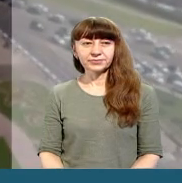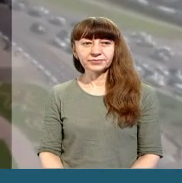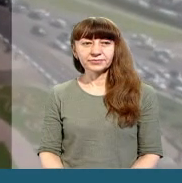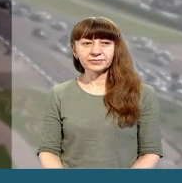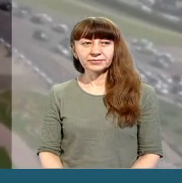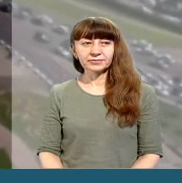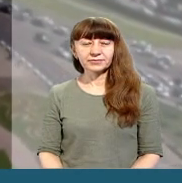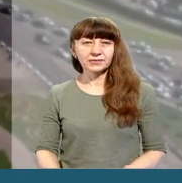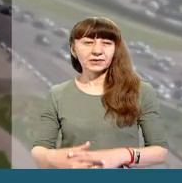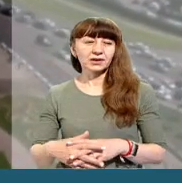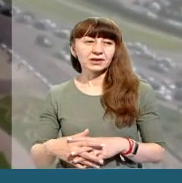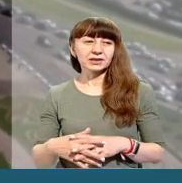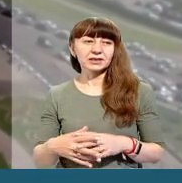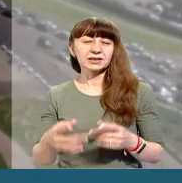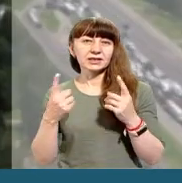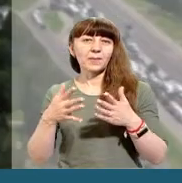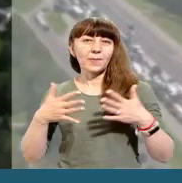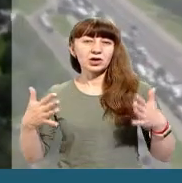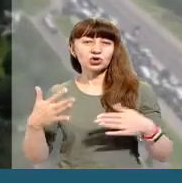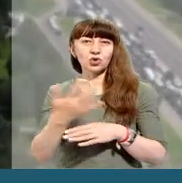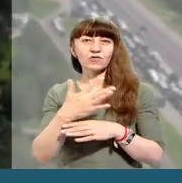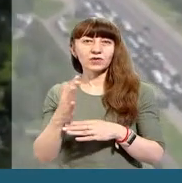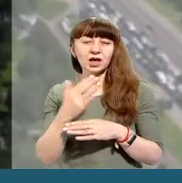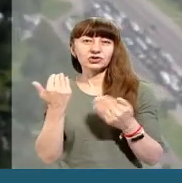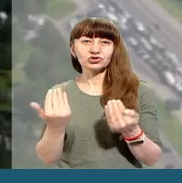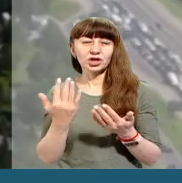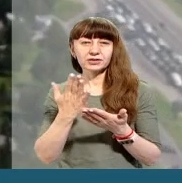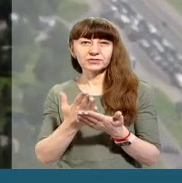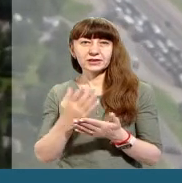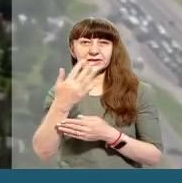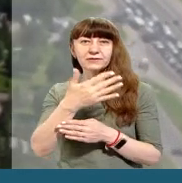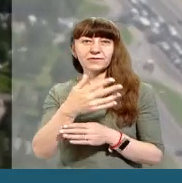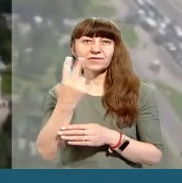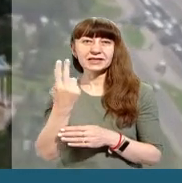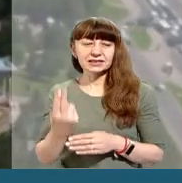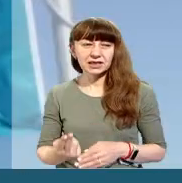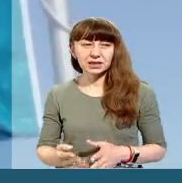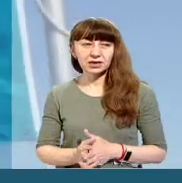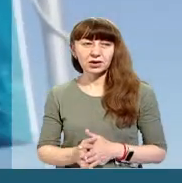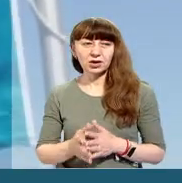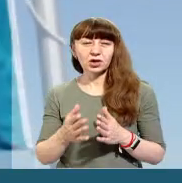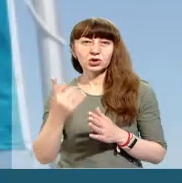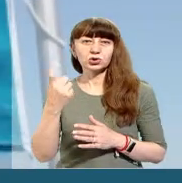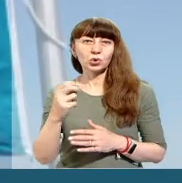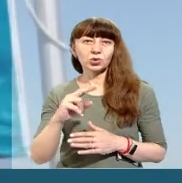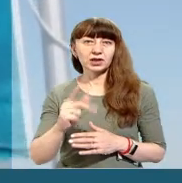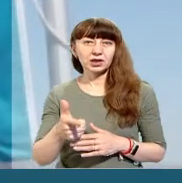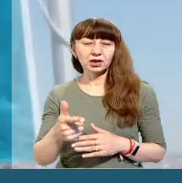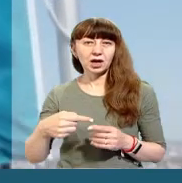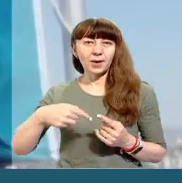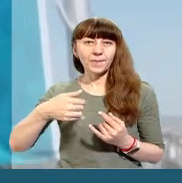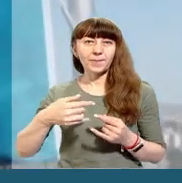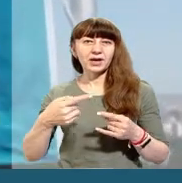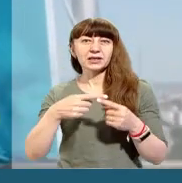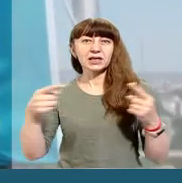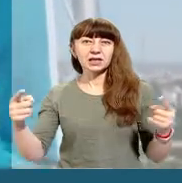Жалпы елімізде ең биік және ең ірі ту Астананың төрінде тұр. Салмағы 100 келден асады. Ұзындығы 30, ені 15